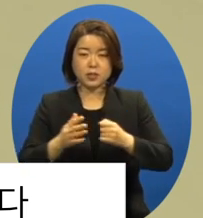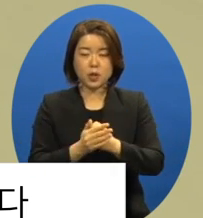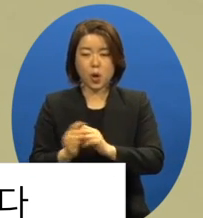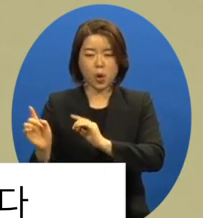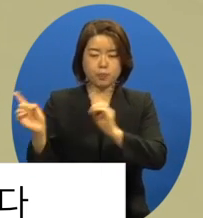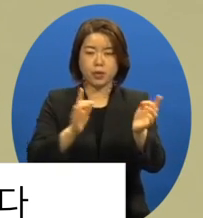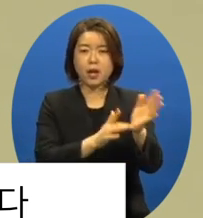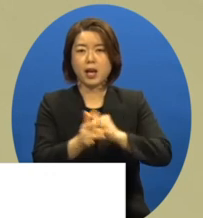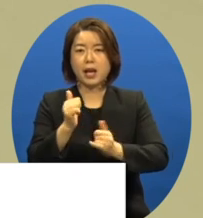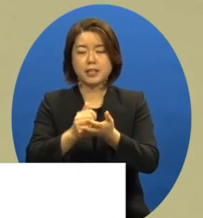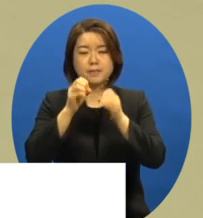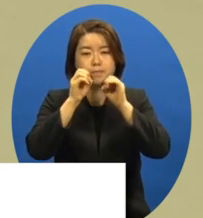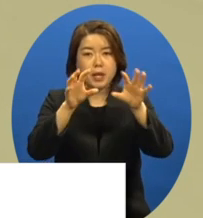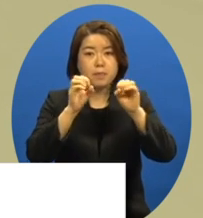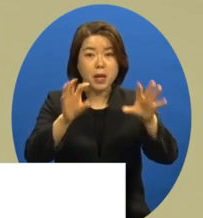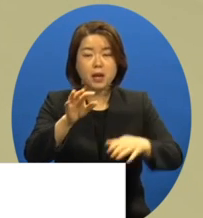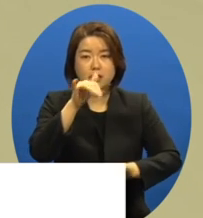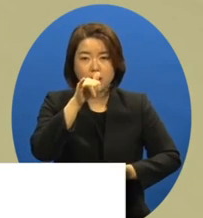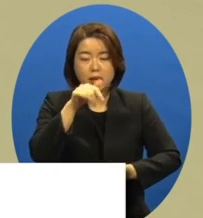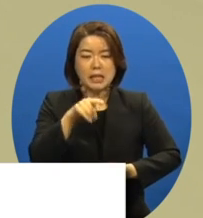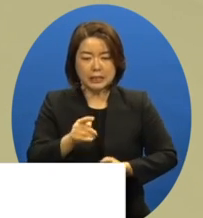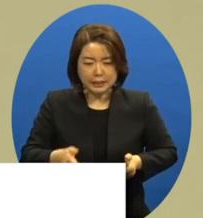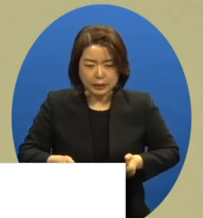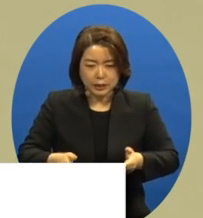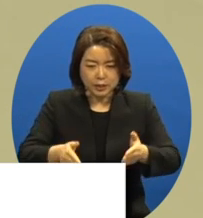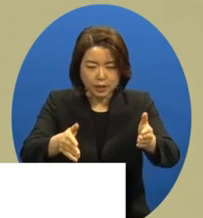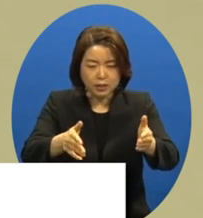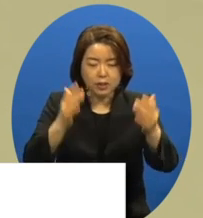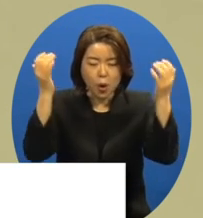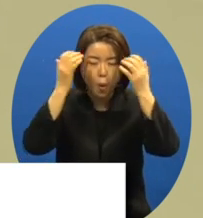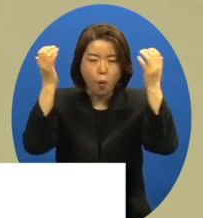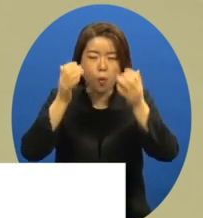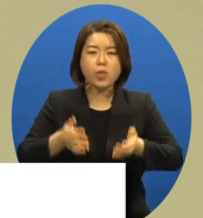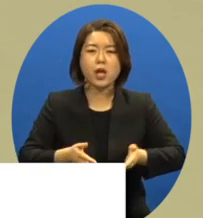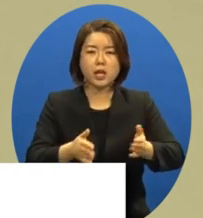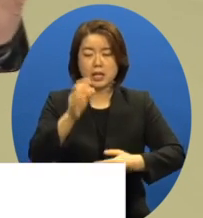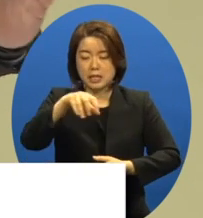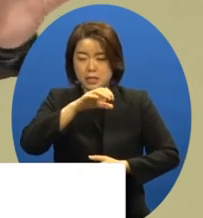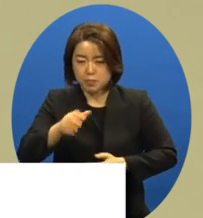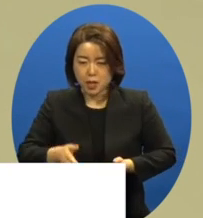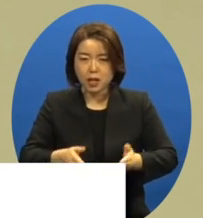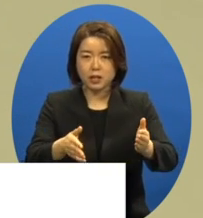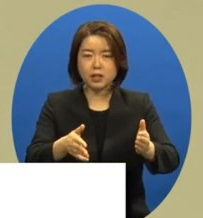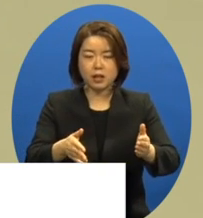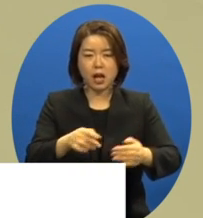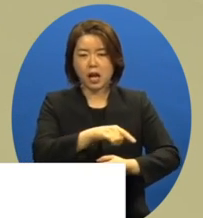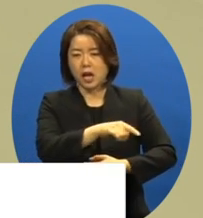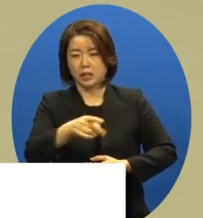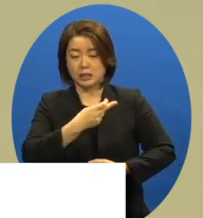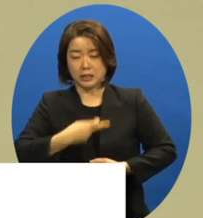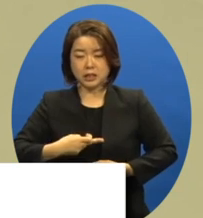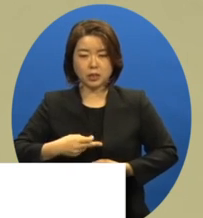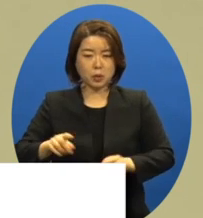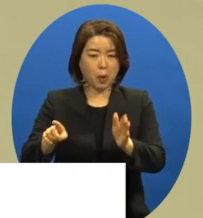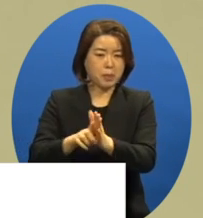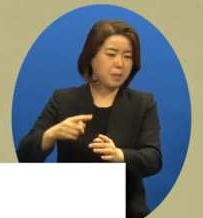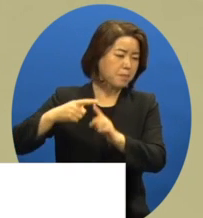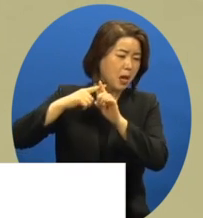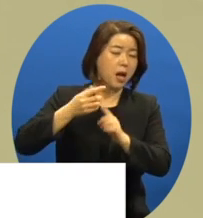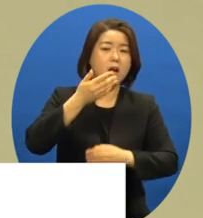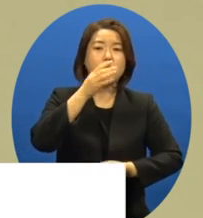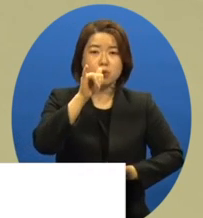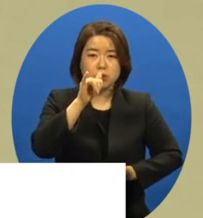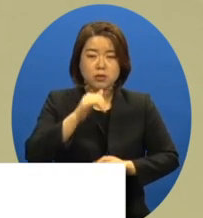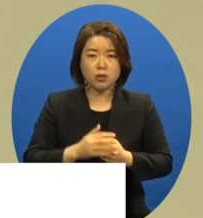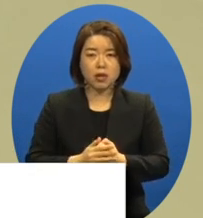전하기 시작했습니다. 그 길은 고난의 길이었고 십자가의 길, 그들도 순교를 당하는 길이었습니다. 그럼에도